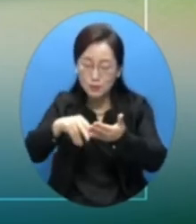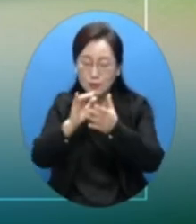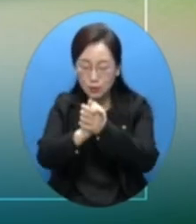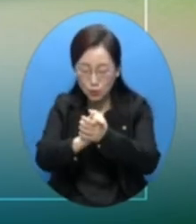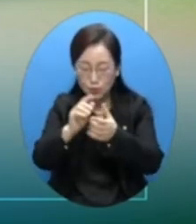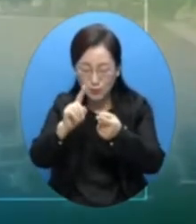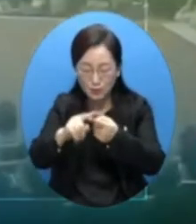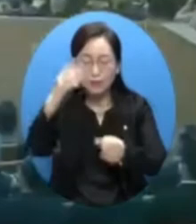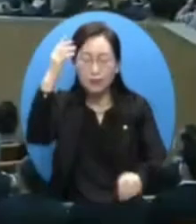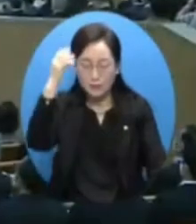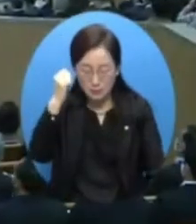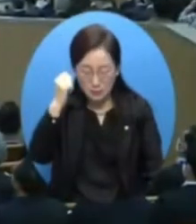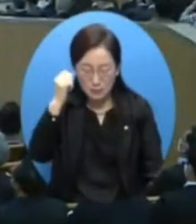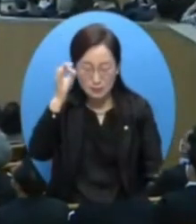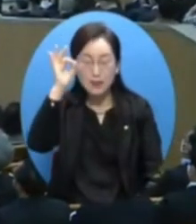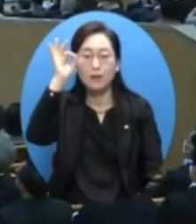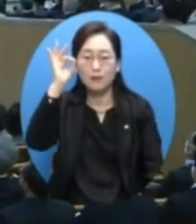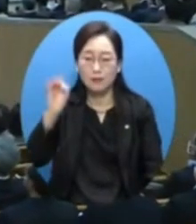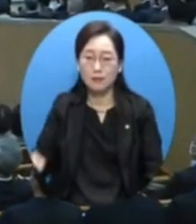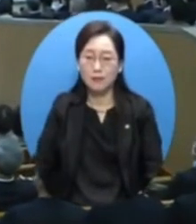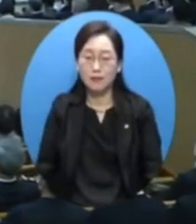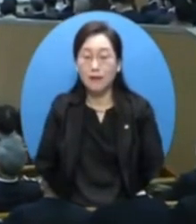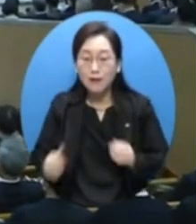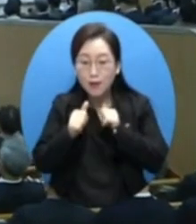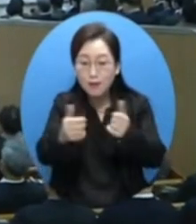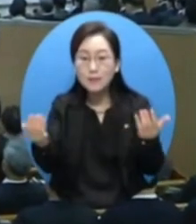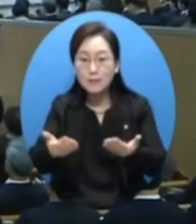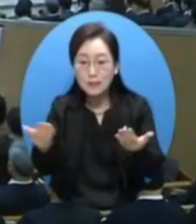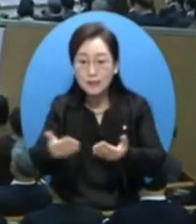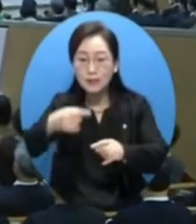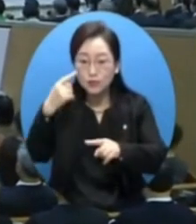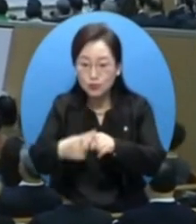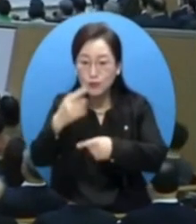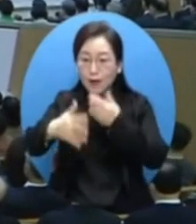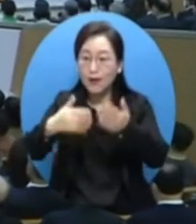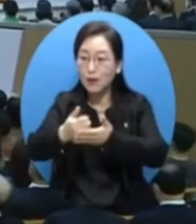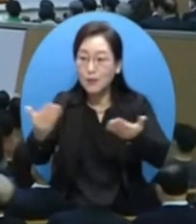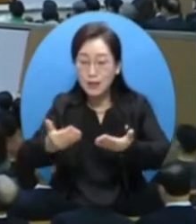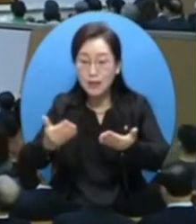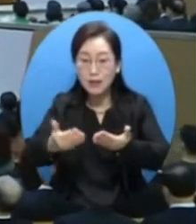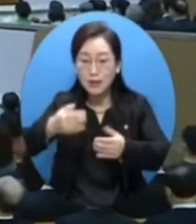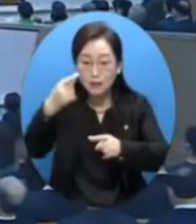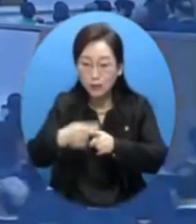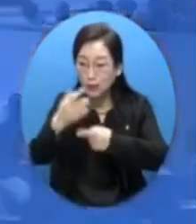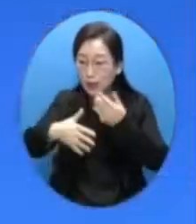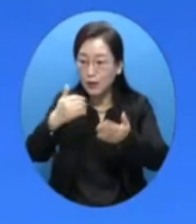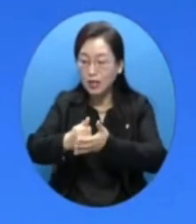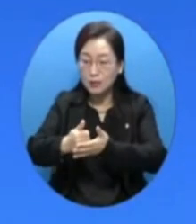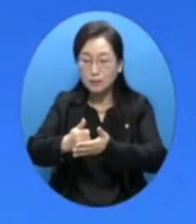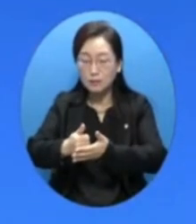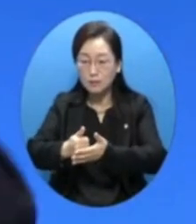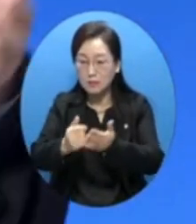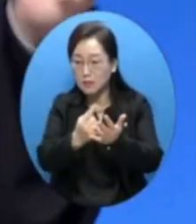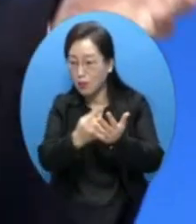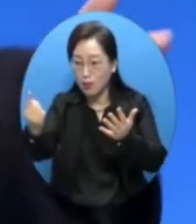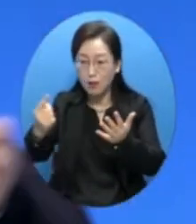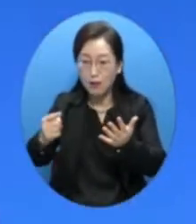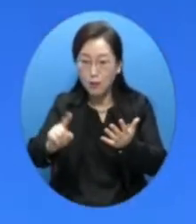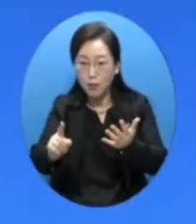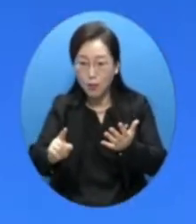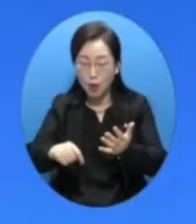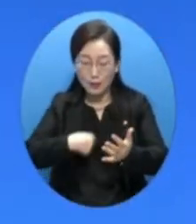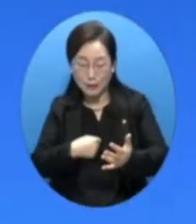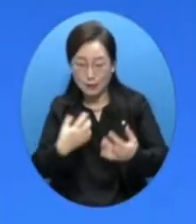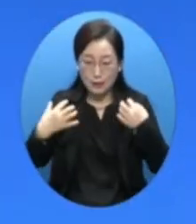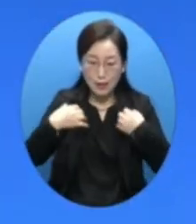않습니다 열심히 일만 하다 보니까 하나님이라 한다는 사람이 하나님이 잃어버리고 내가 일한다 그래서 내가 노숙자를